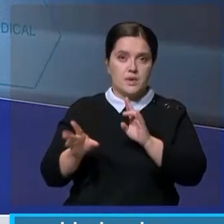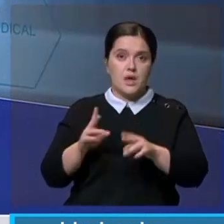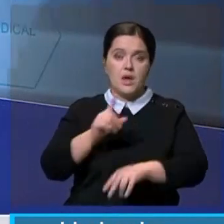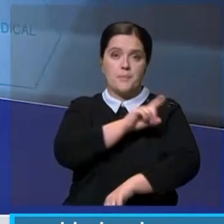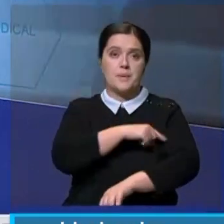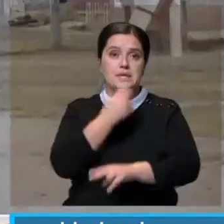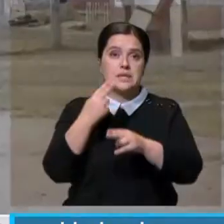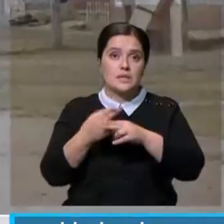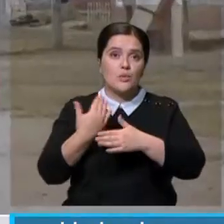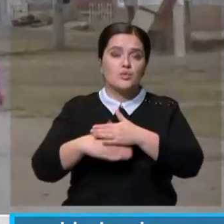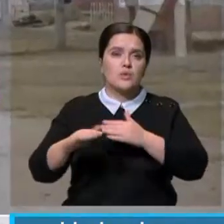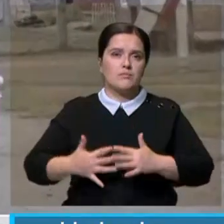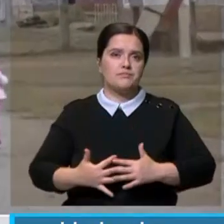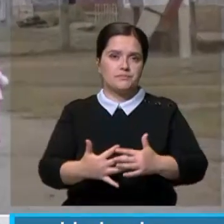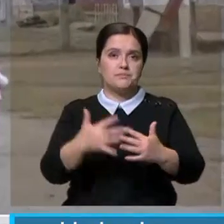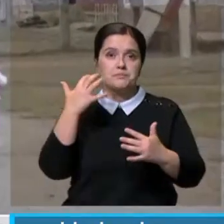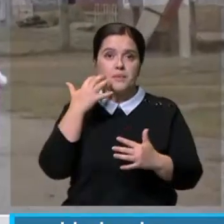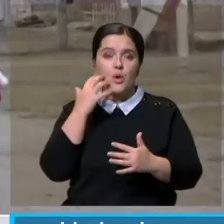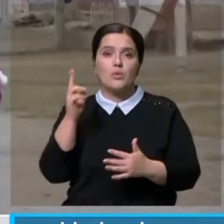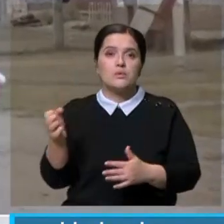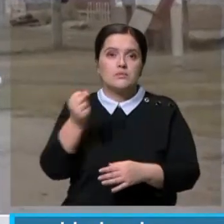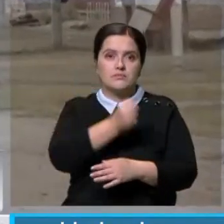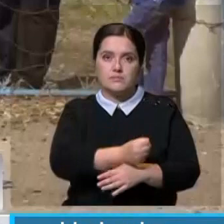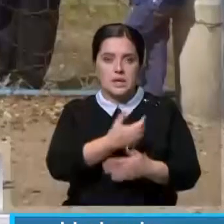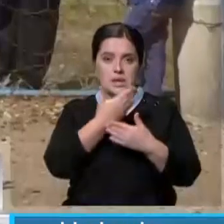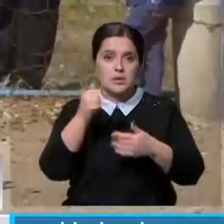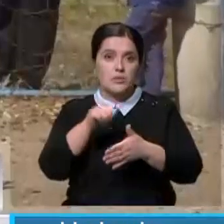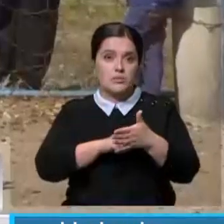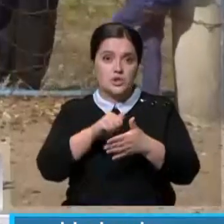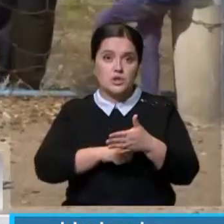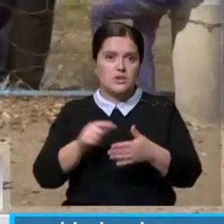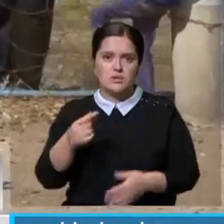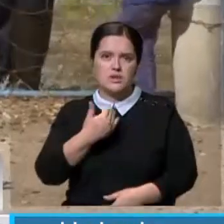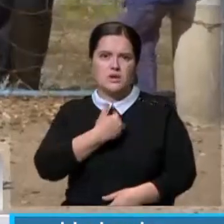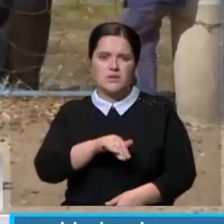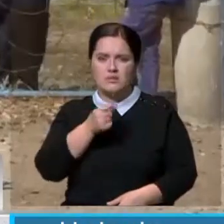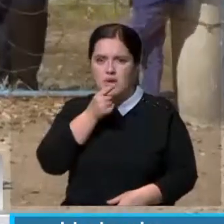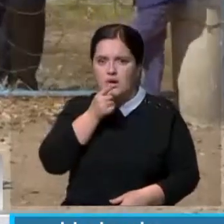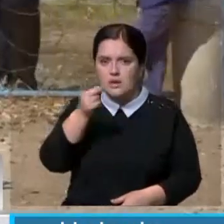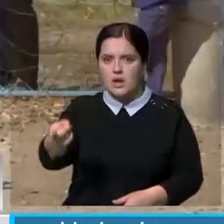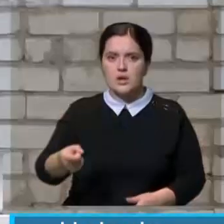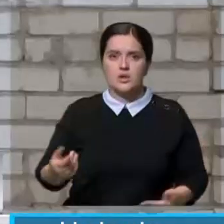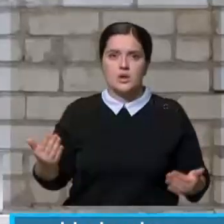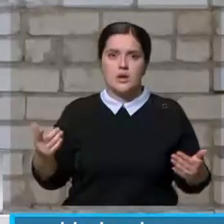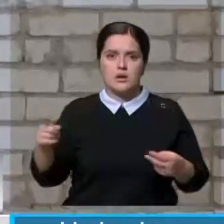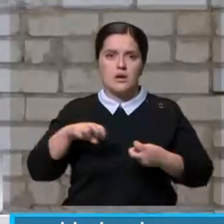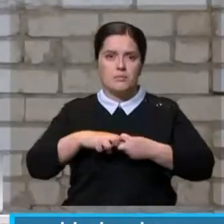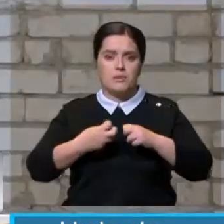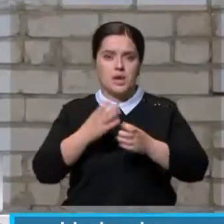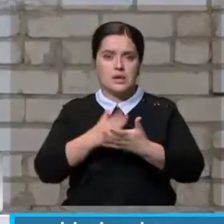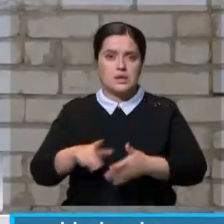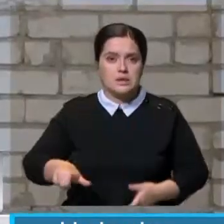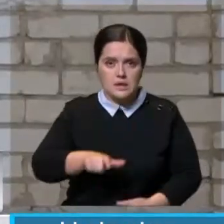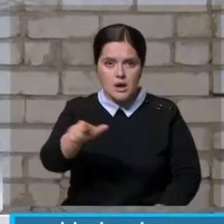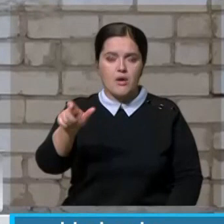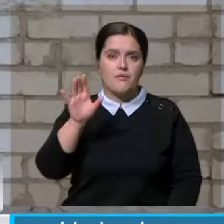Медсестра ушла в декретный отпуск, а замену ей так и не нашли. Причина банальна. Специалисты не хотят ехать в отдаленный населенный пункт, где к тому же